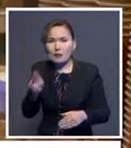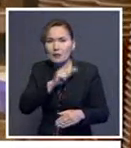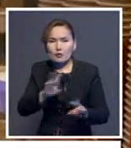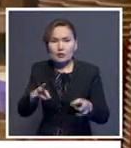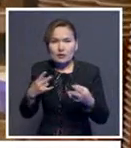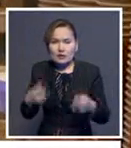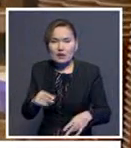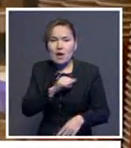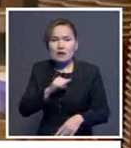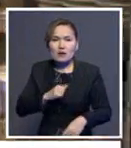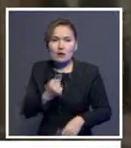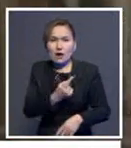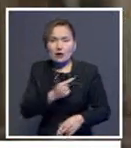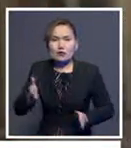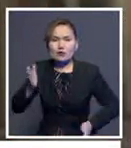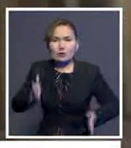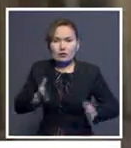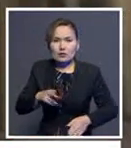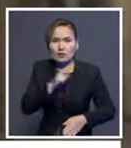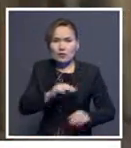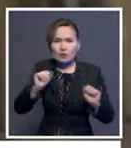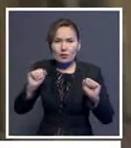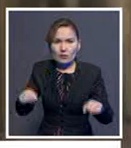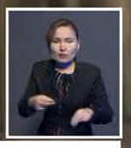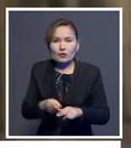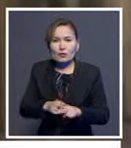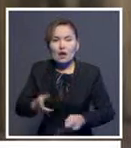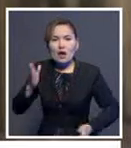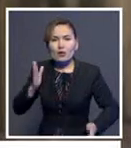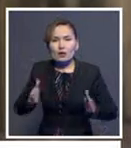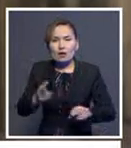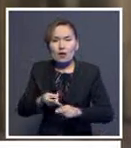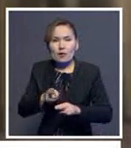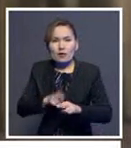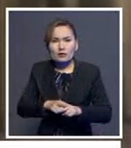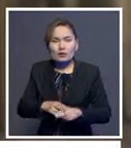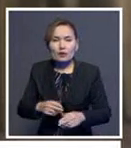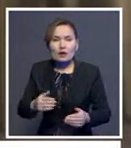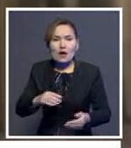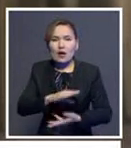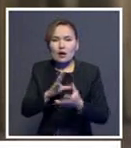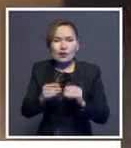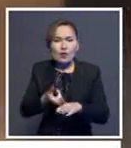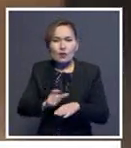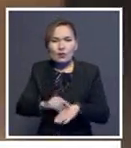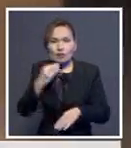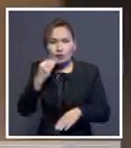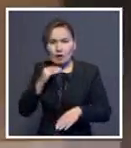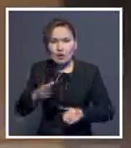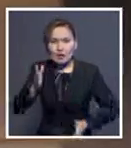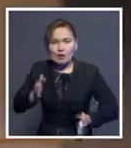жүр. Сондықтан кофе бағасы төмендеуі мүмкін. Және де мұндай роботтар тез қартайып жатқан Жапон қоғамында.